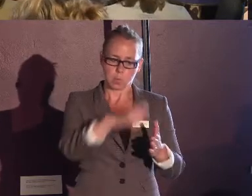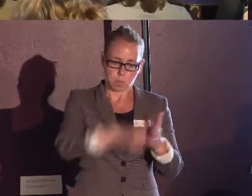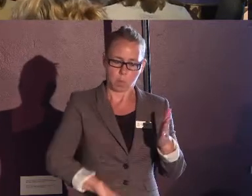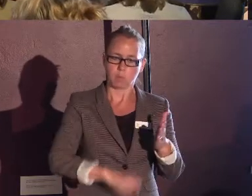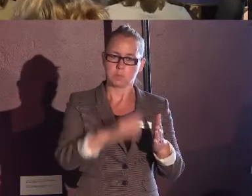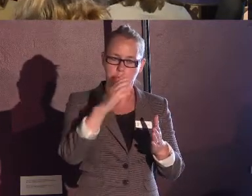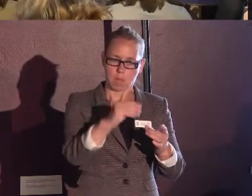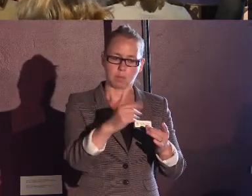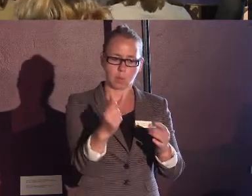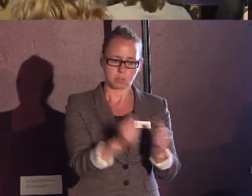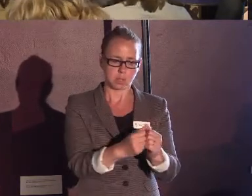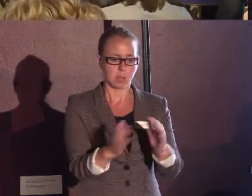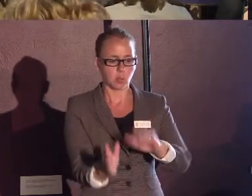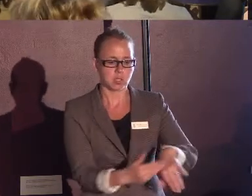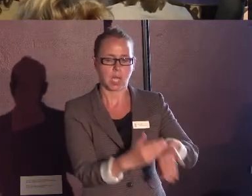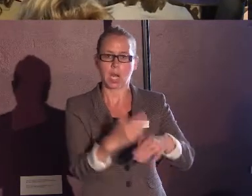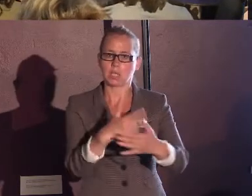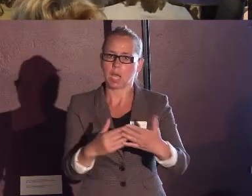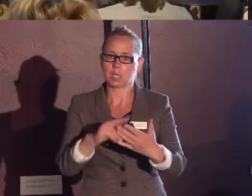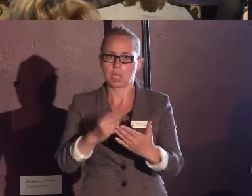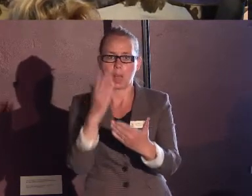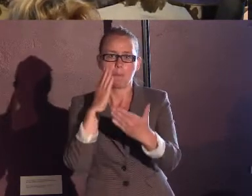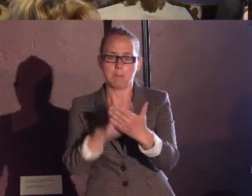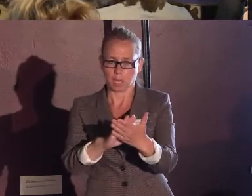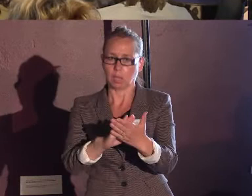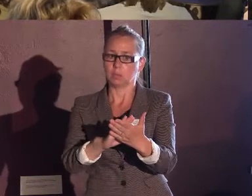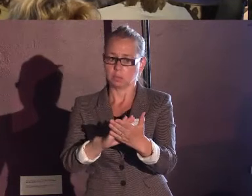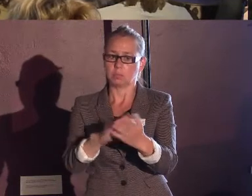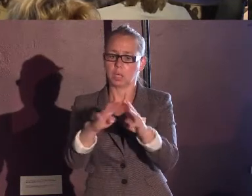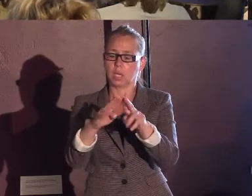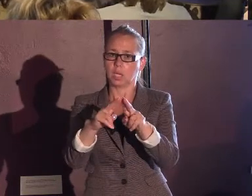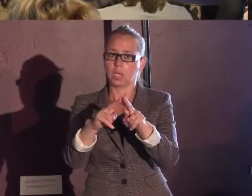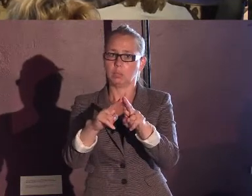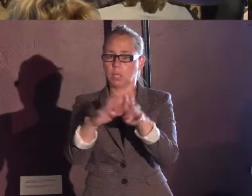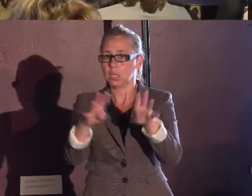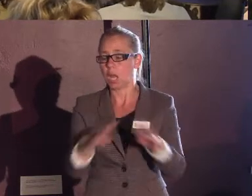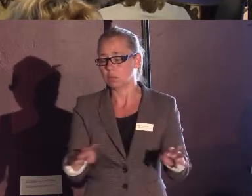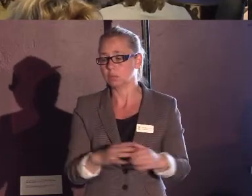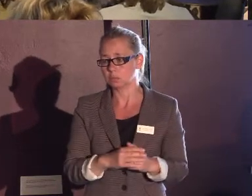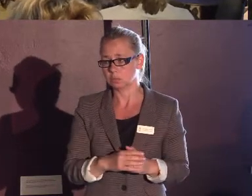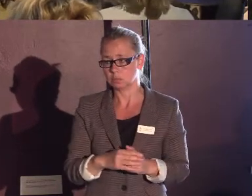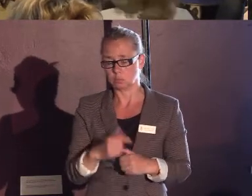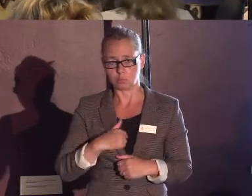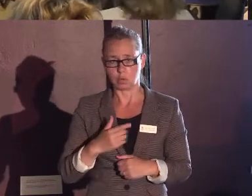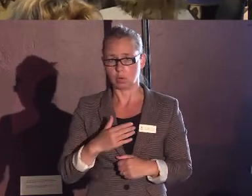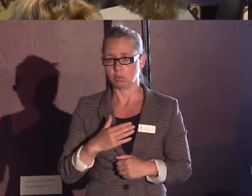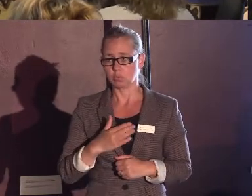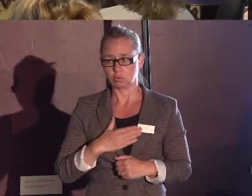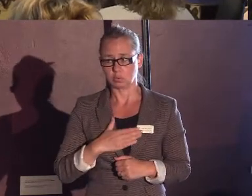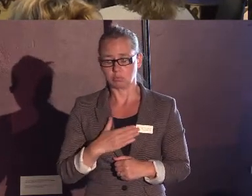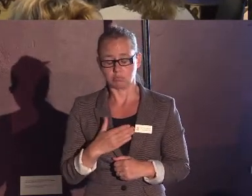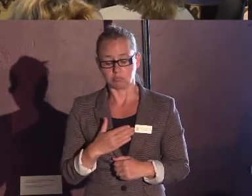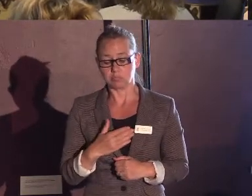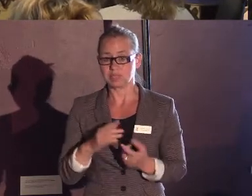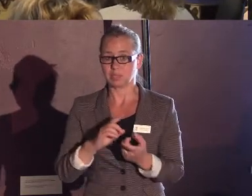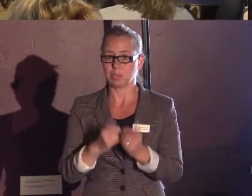vill säga producera text eller bild eller på någonting annat på internet eller på nätet. Och det tycker jag är, alltså,